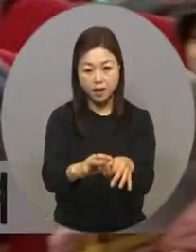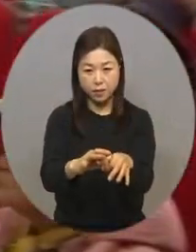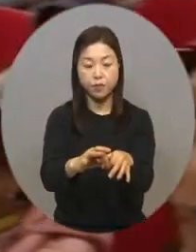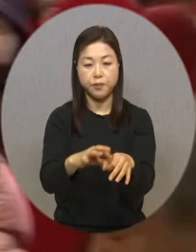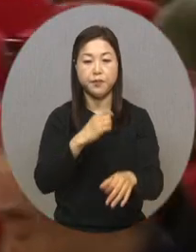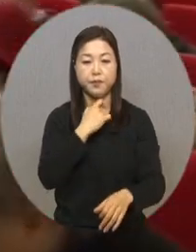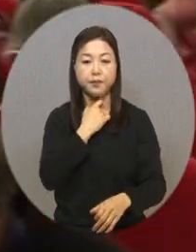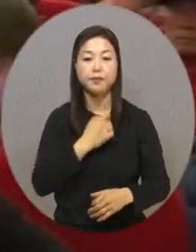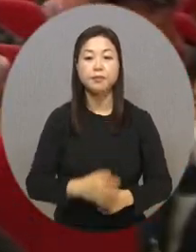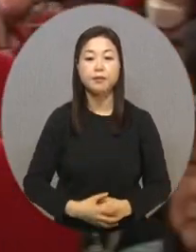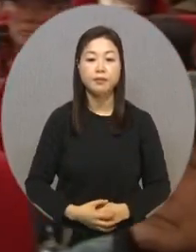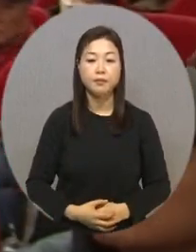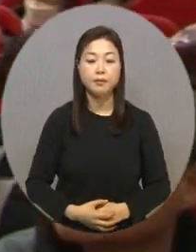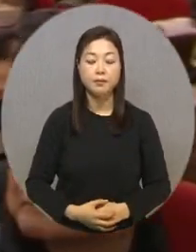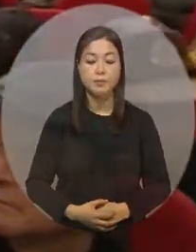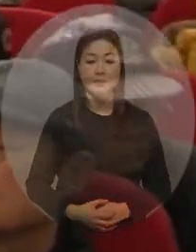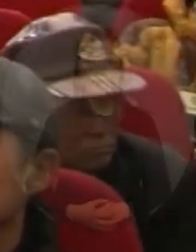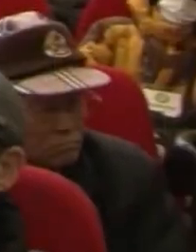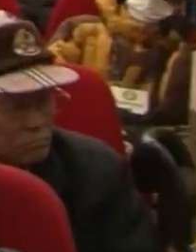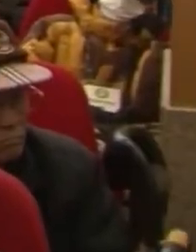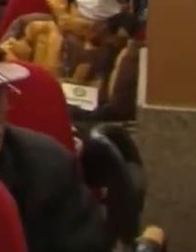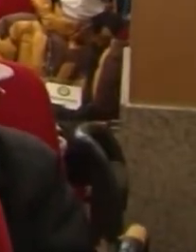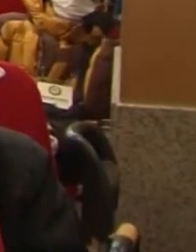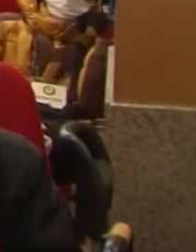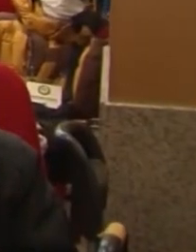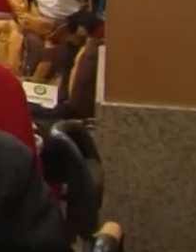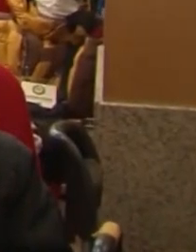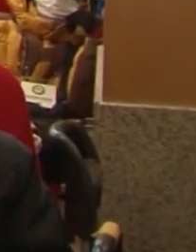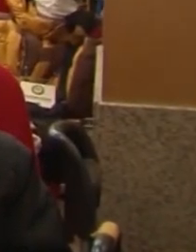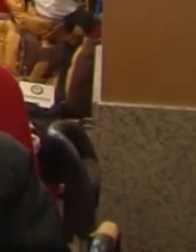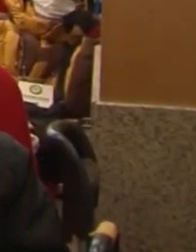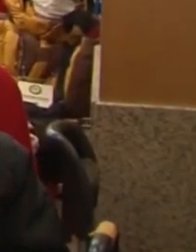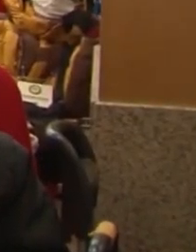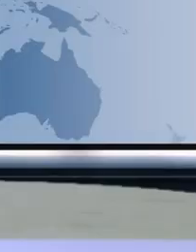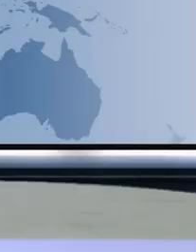기대해봅니다. 복지TV 뉴스 황병영입니다.